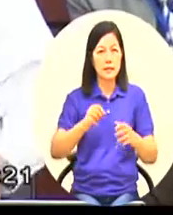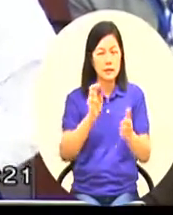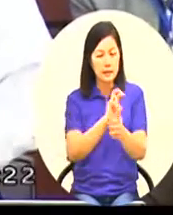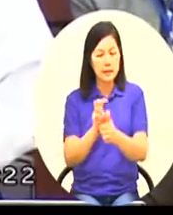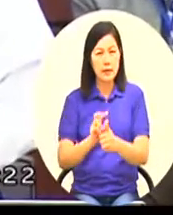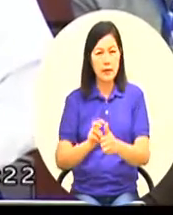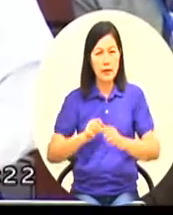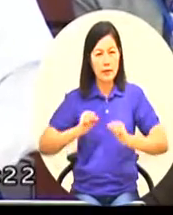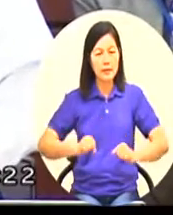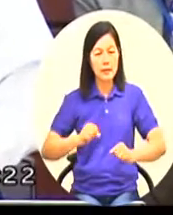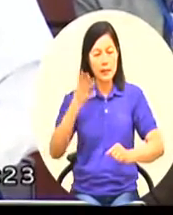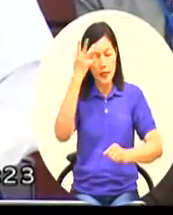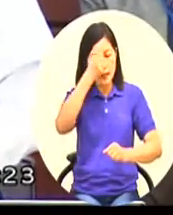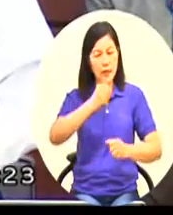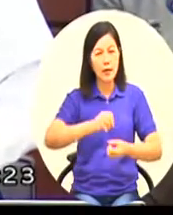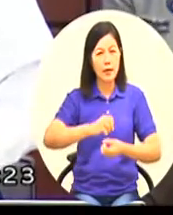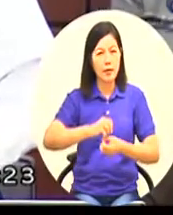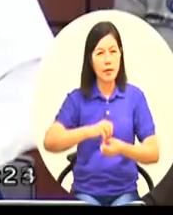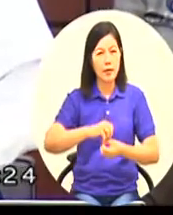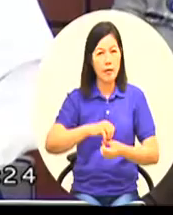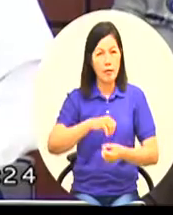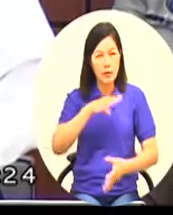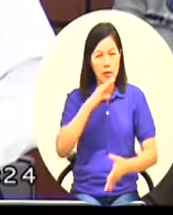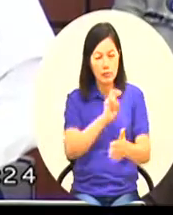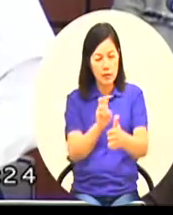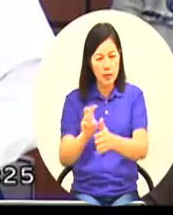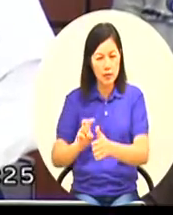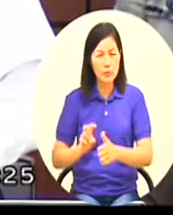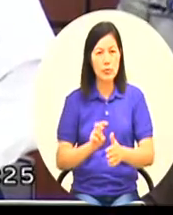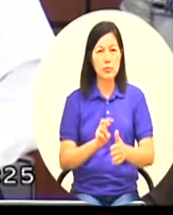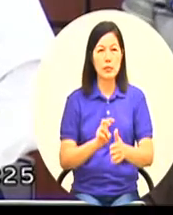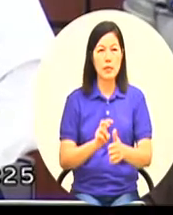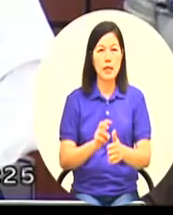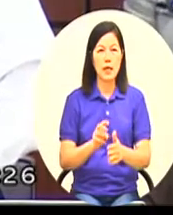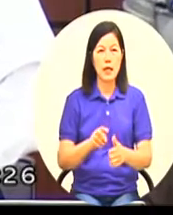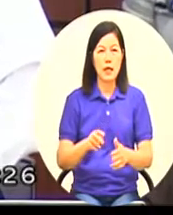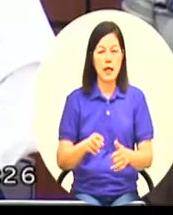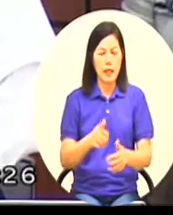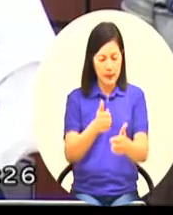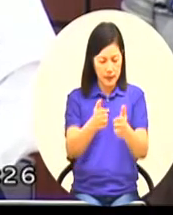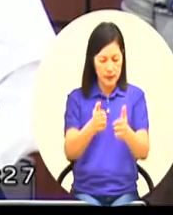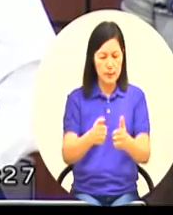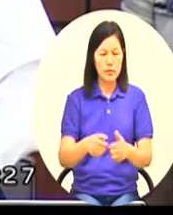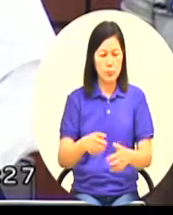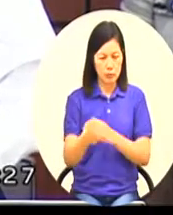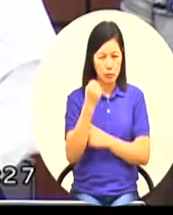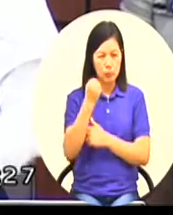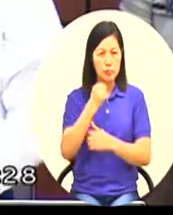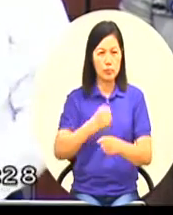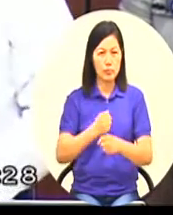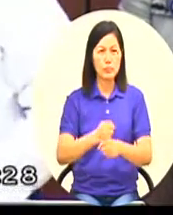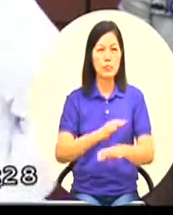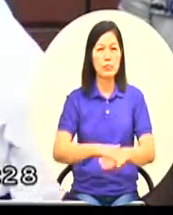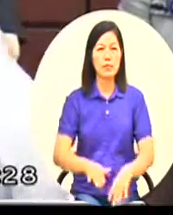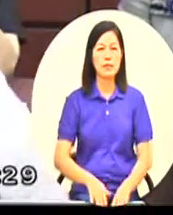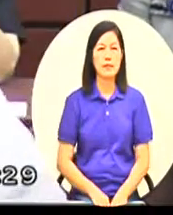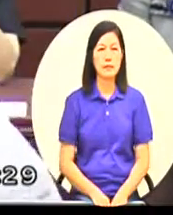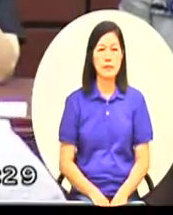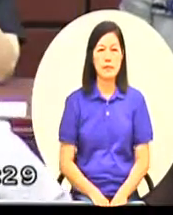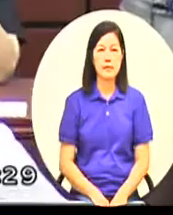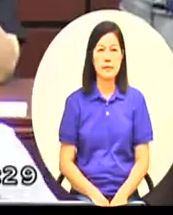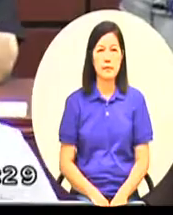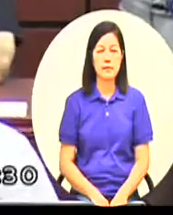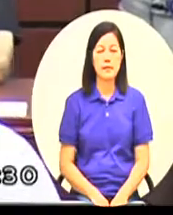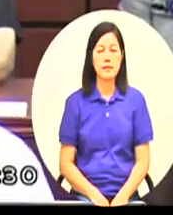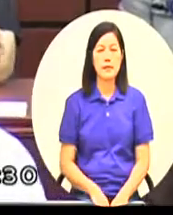我们也在努力的在跟在地的资源做整合，所以这部分谢谢议员的指示，我们会努力做到。 好，谢谢我们刘德